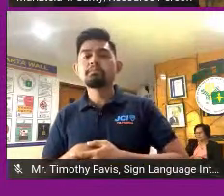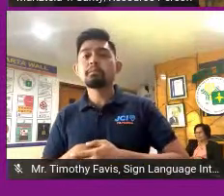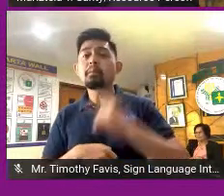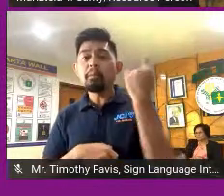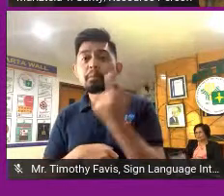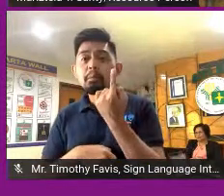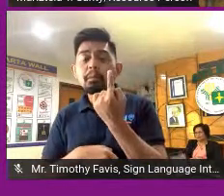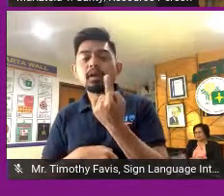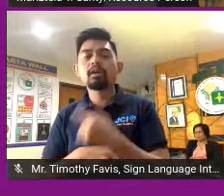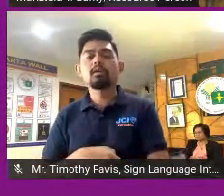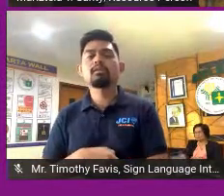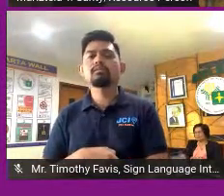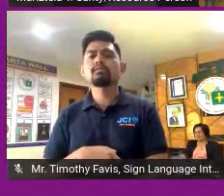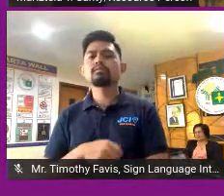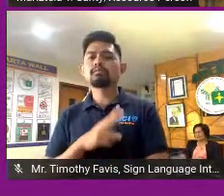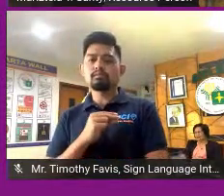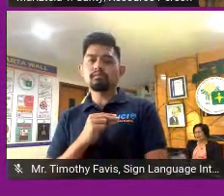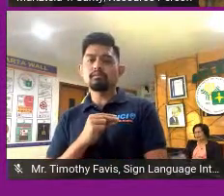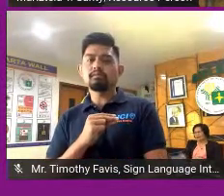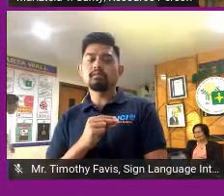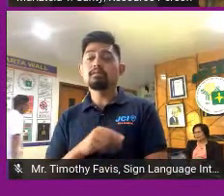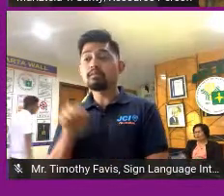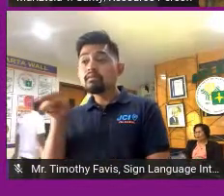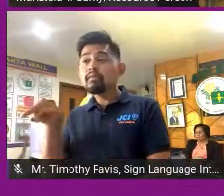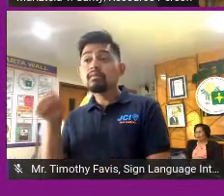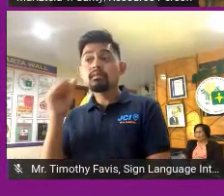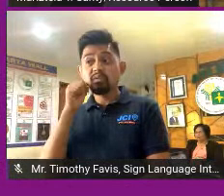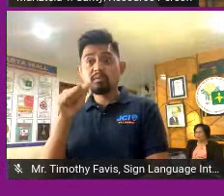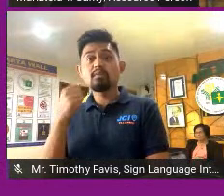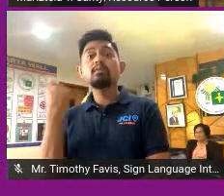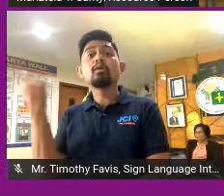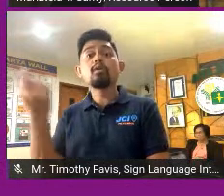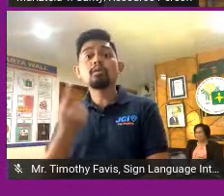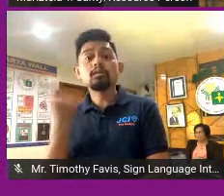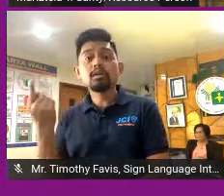yan ang mga situations na noon,